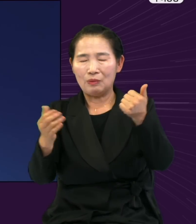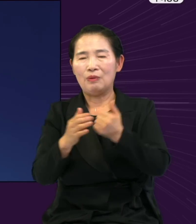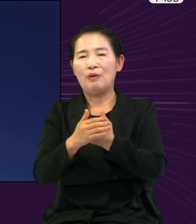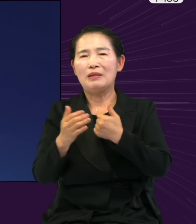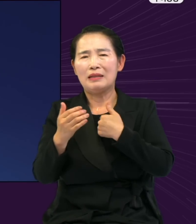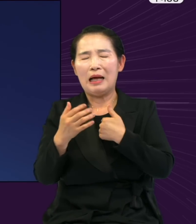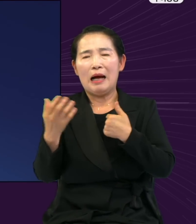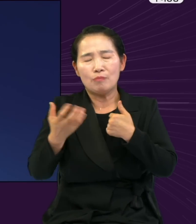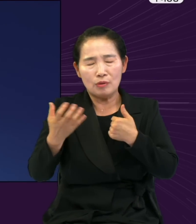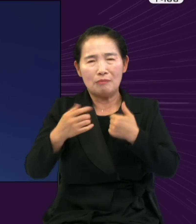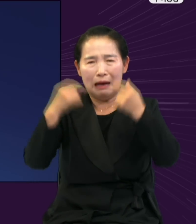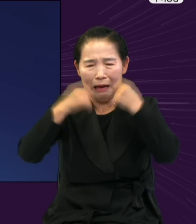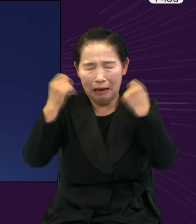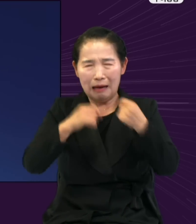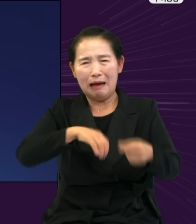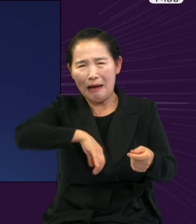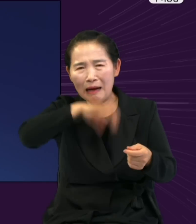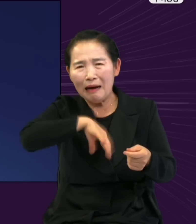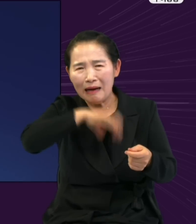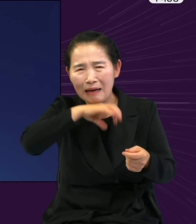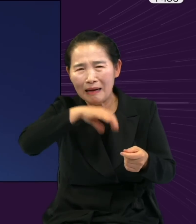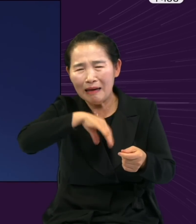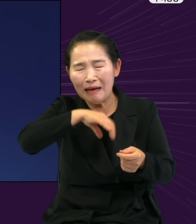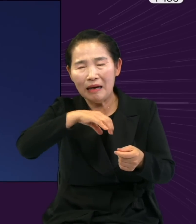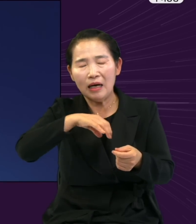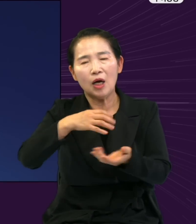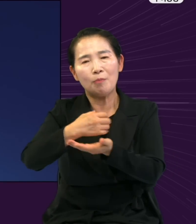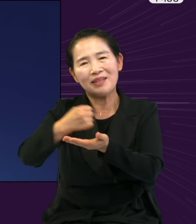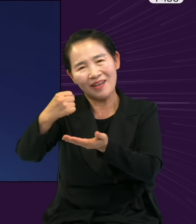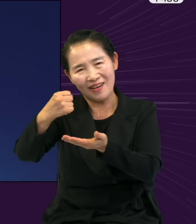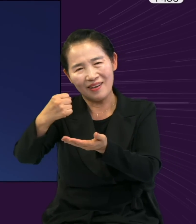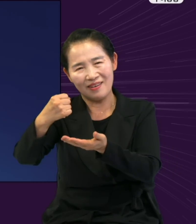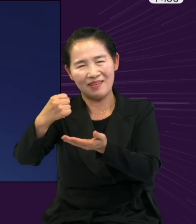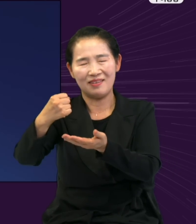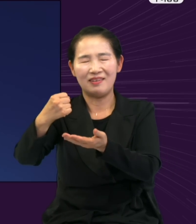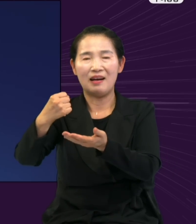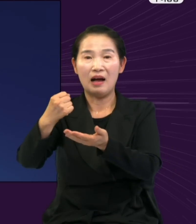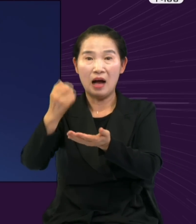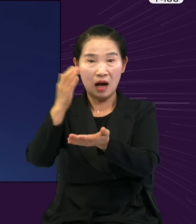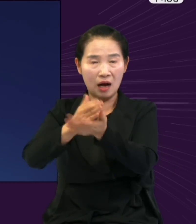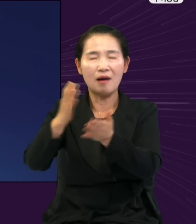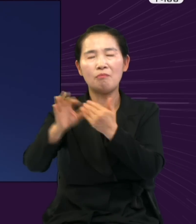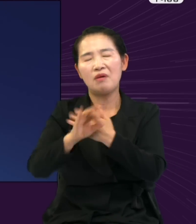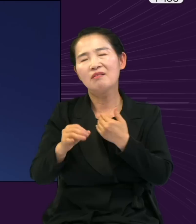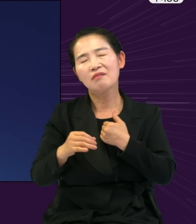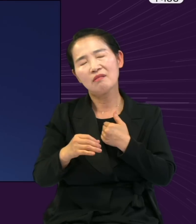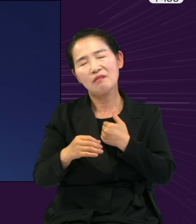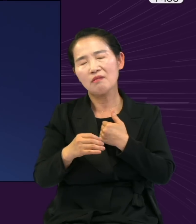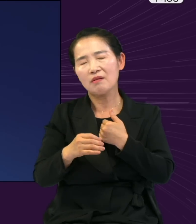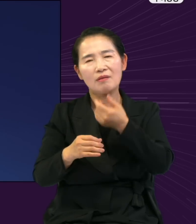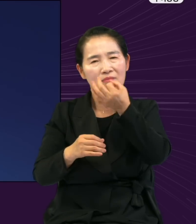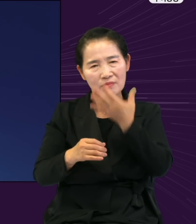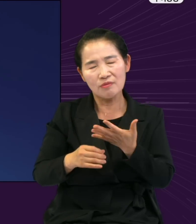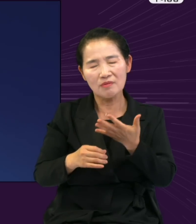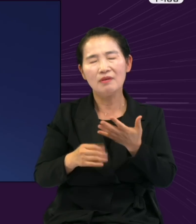들어주지 않으셨다면, 그리고 숨쉬기도 힘들어서 헉헉거리면서 주님 앞에 부르짖을 때 나의